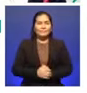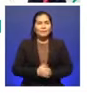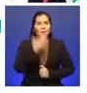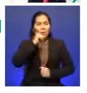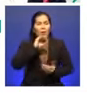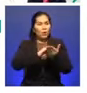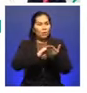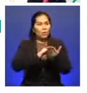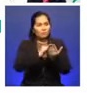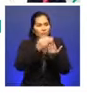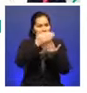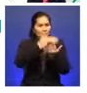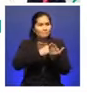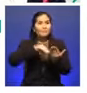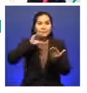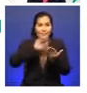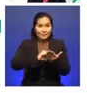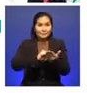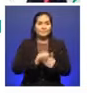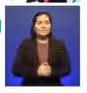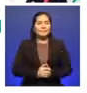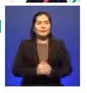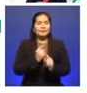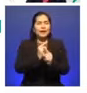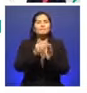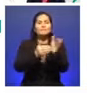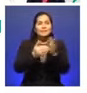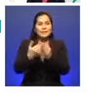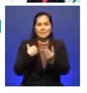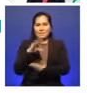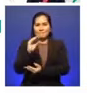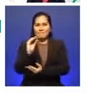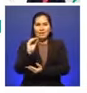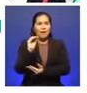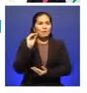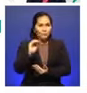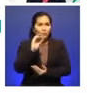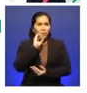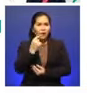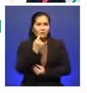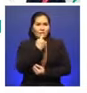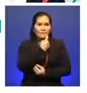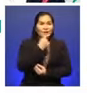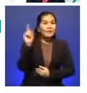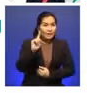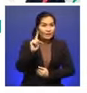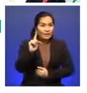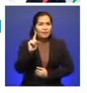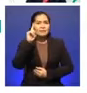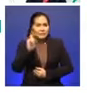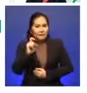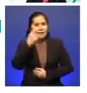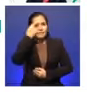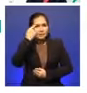แบบบันทึกการติดสีเนี่ยค่ะเขาโน้ตเอาไว้ให้ด้วยว่ามีฟันซี่ไหนบ้างที่ผุ